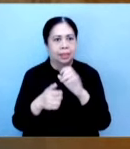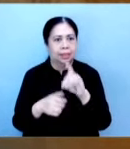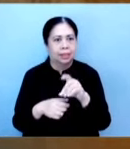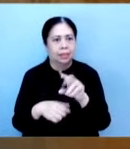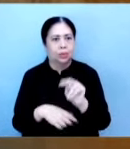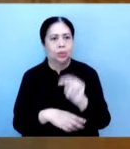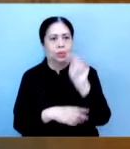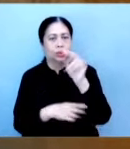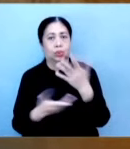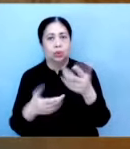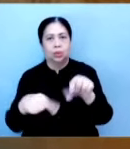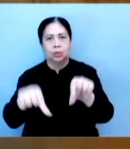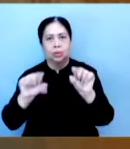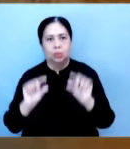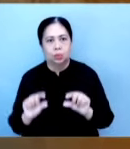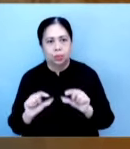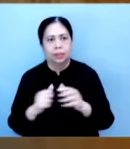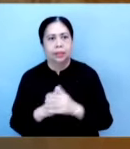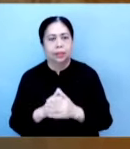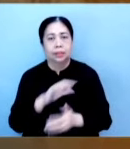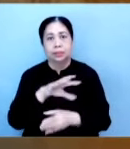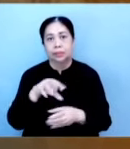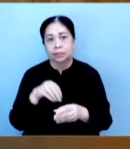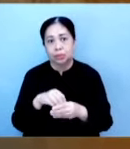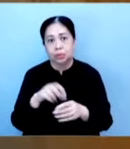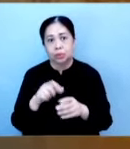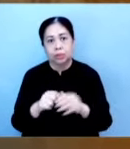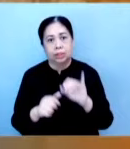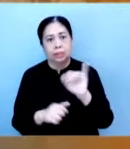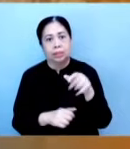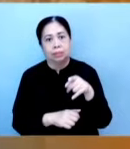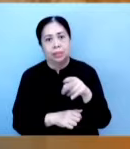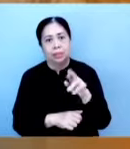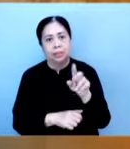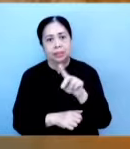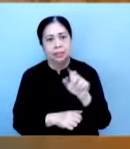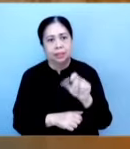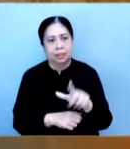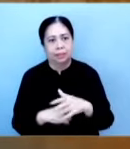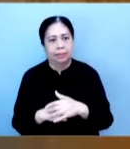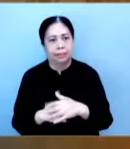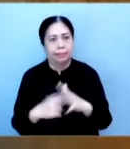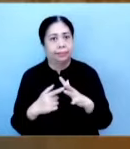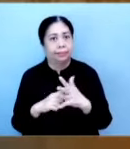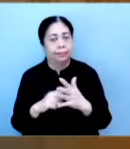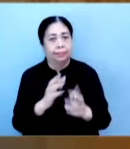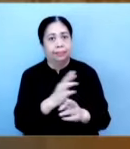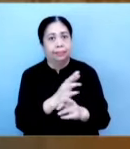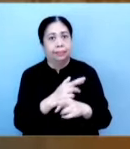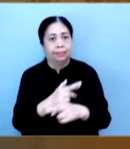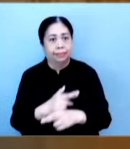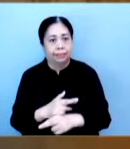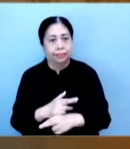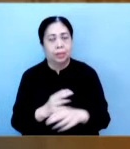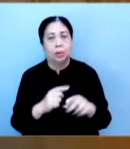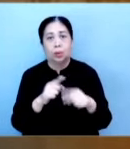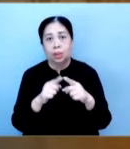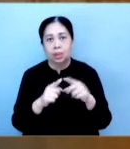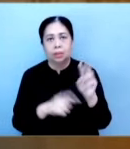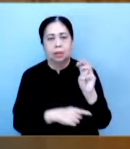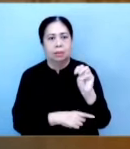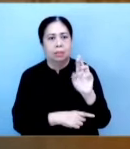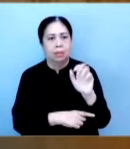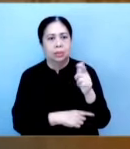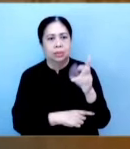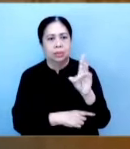may Guadalupe Damay rin ang bahagi ng jp rizal Extension magsisimula ang pag-aayos ng mga kalsada sa Miyerkules 7